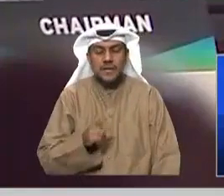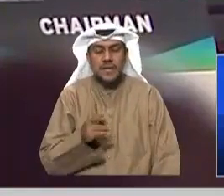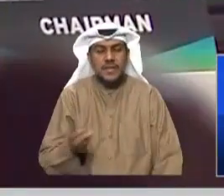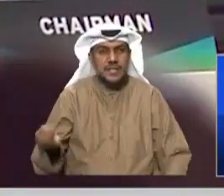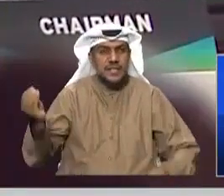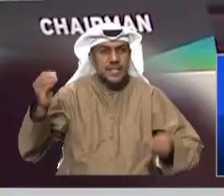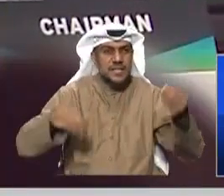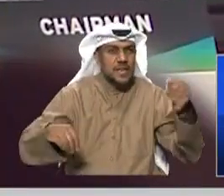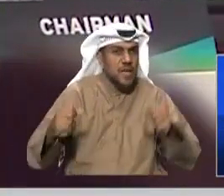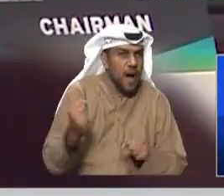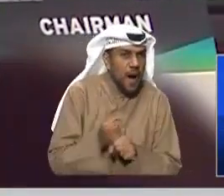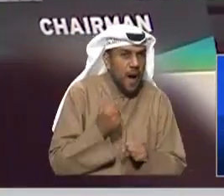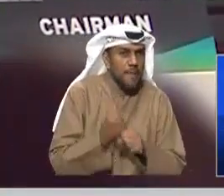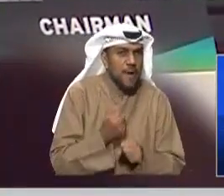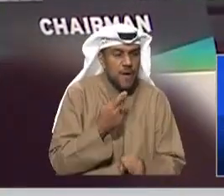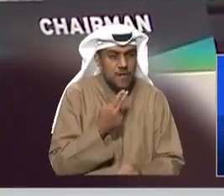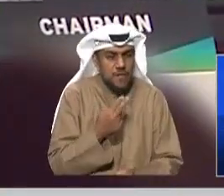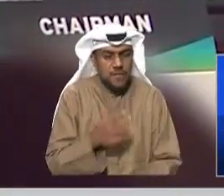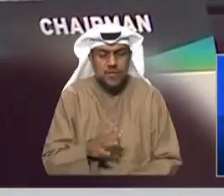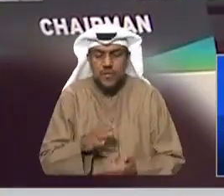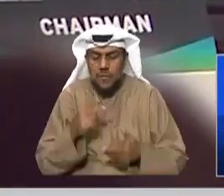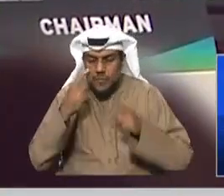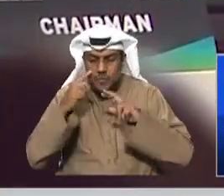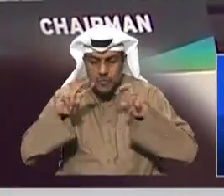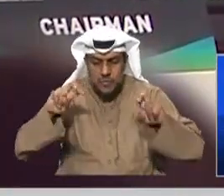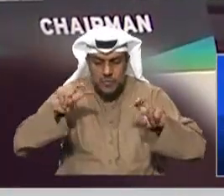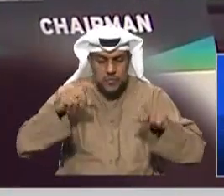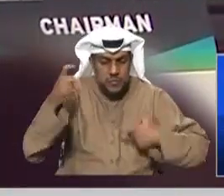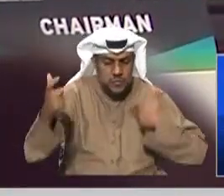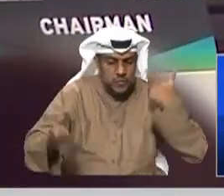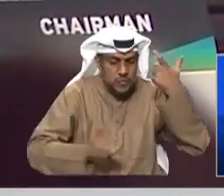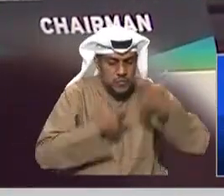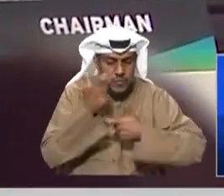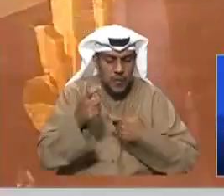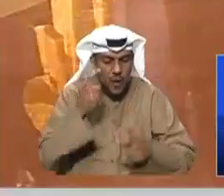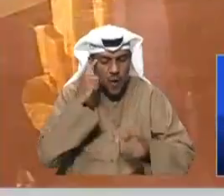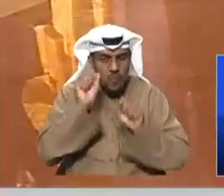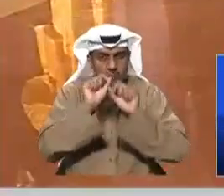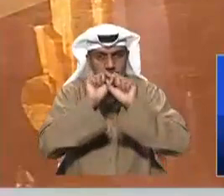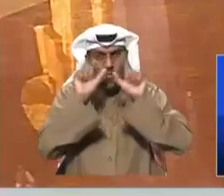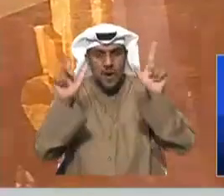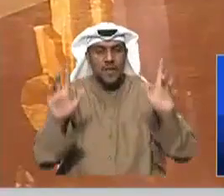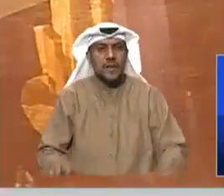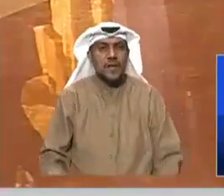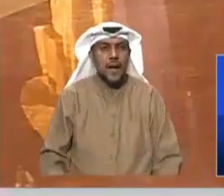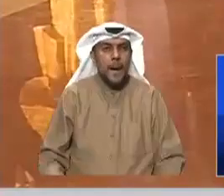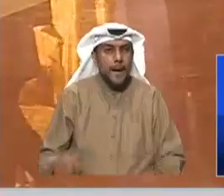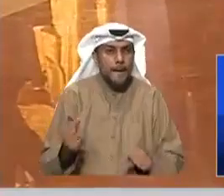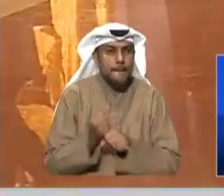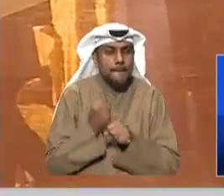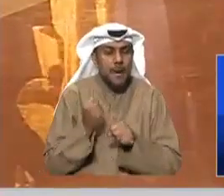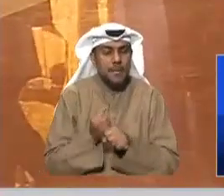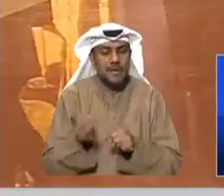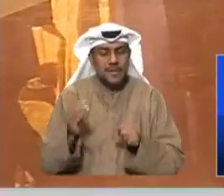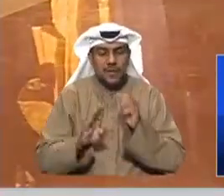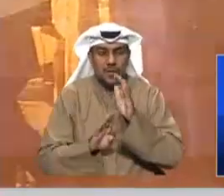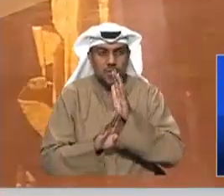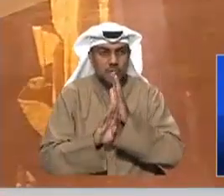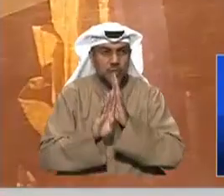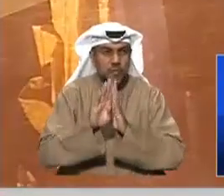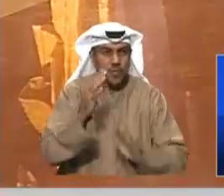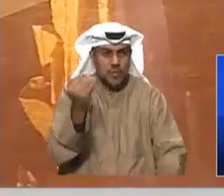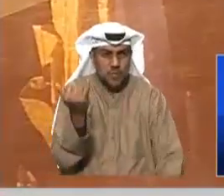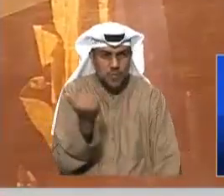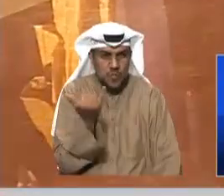القيمة لثروة المنطقة المعدنية من خلال رفع مستوى الشفافية، وتطوير المنطقة لتصبح مركزا